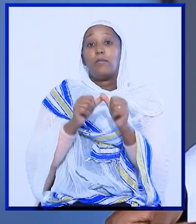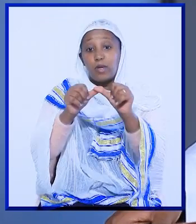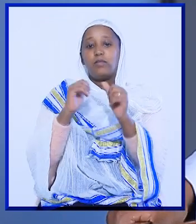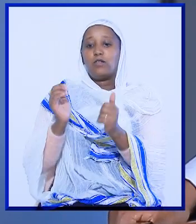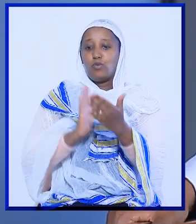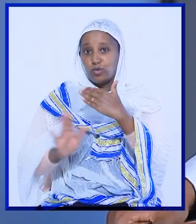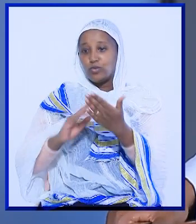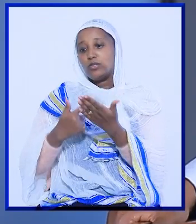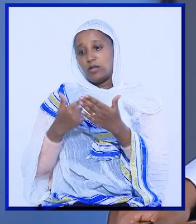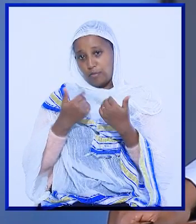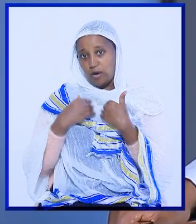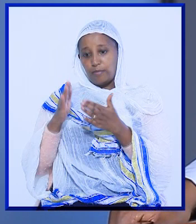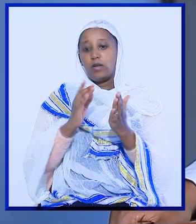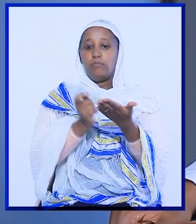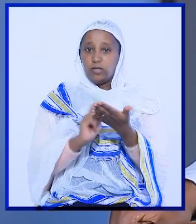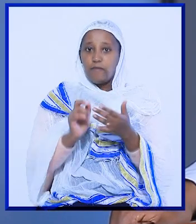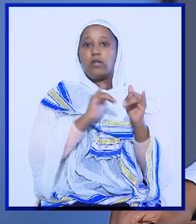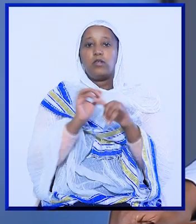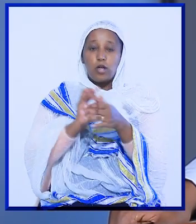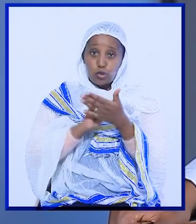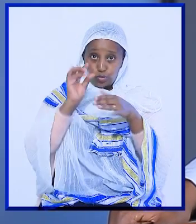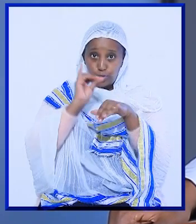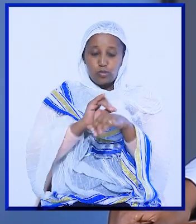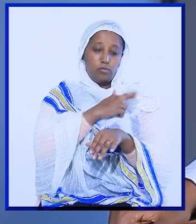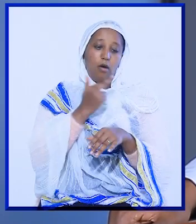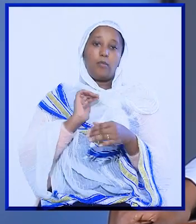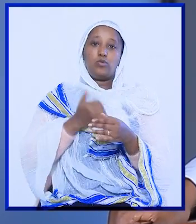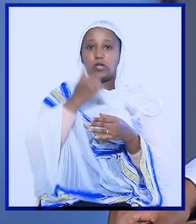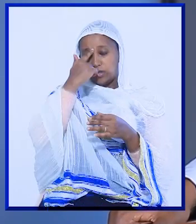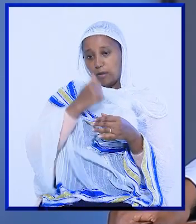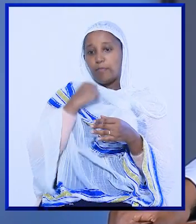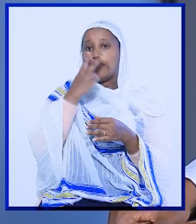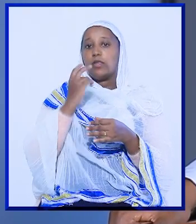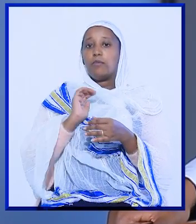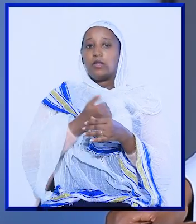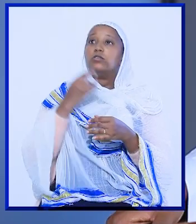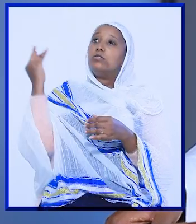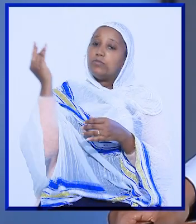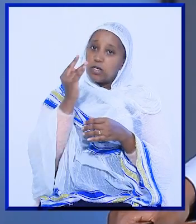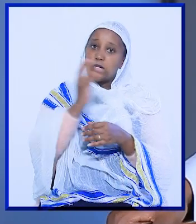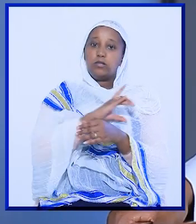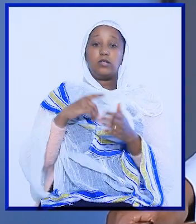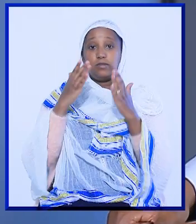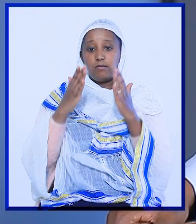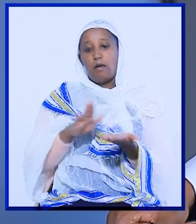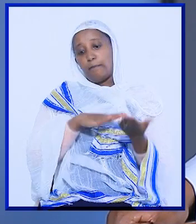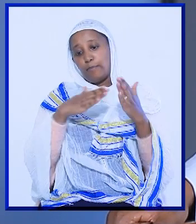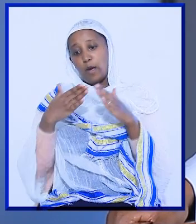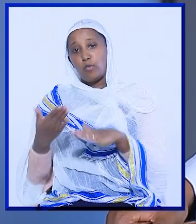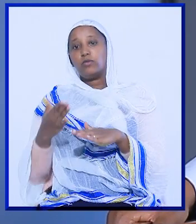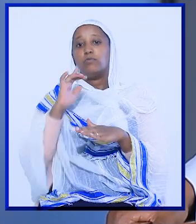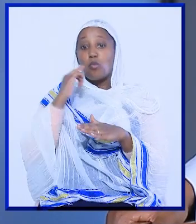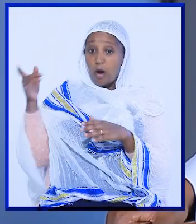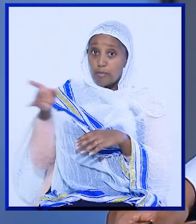ወንጌል ለሚቀጥለው ትውልድ እንዲህ ባለ መንገድ መጻፍና እንደ ቅዱስ ጴጥሮስ በሃይማኖታችን ታምነን በአንደበታችን